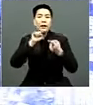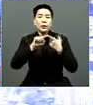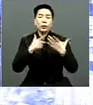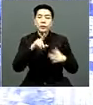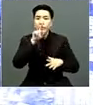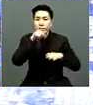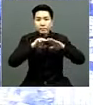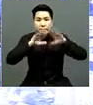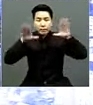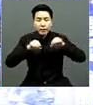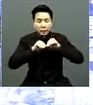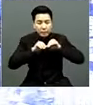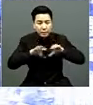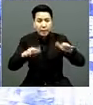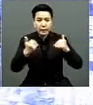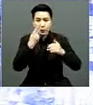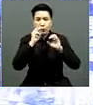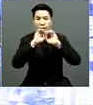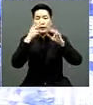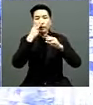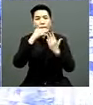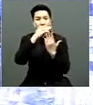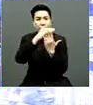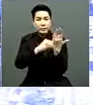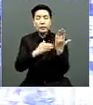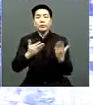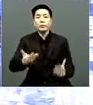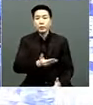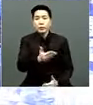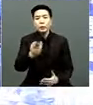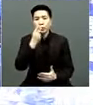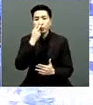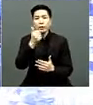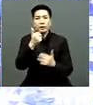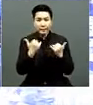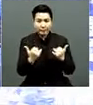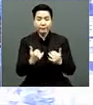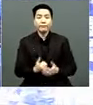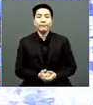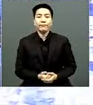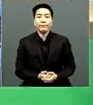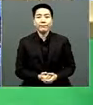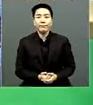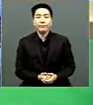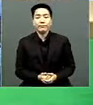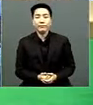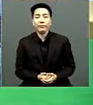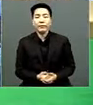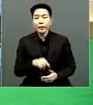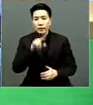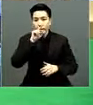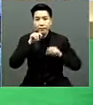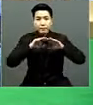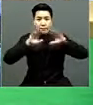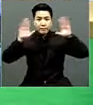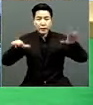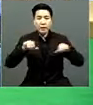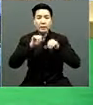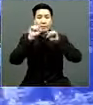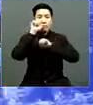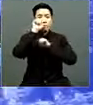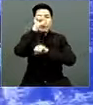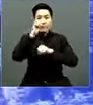ก็รายละเอียดจะปรากฏอย่างชัดเจนที่นั่นนะครับท่านทุกท่านติดตามได้นะครับครับผม แน่นอนในราชกิจจาตอนนี้หลายคนรอรายละ